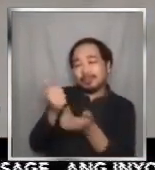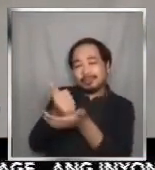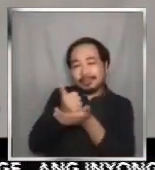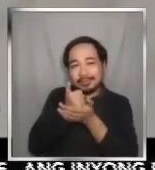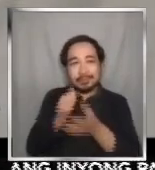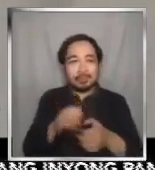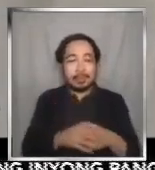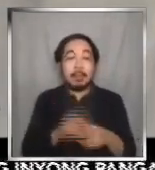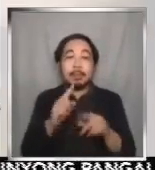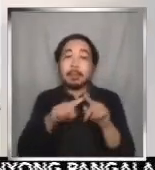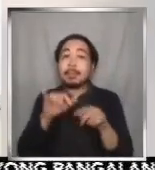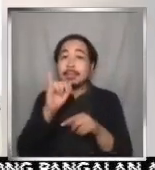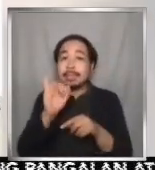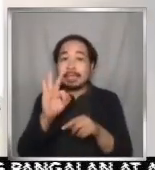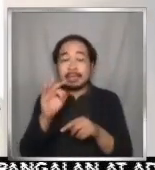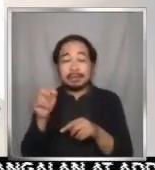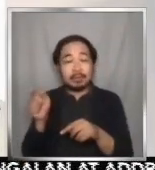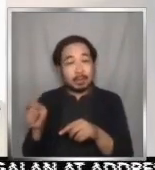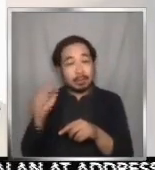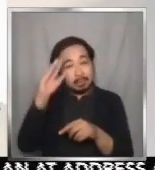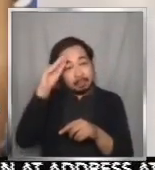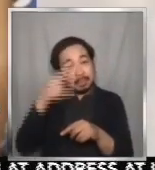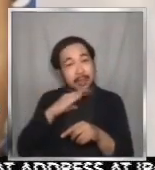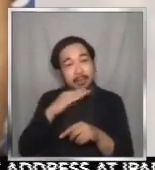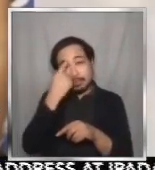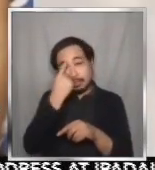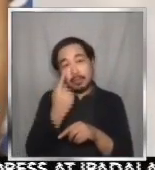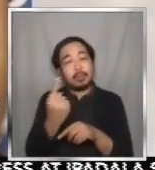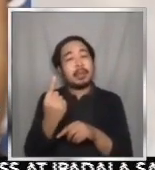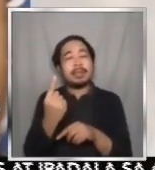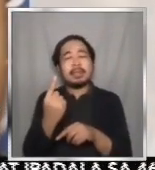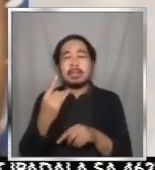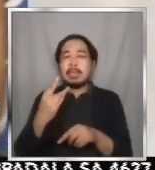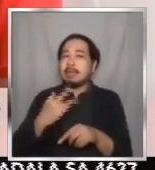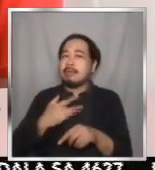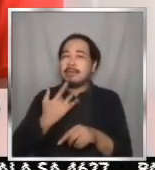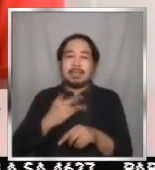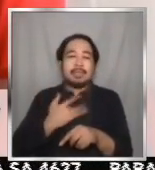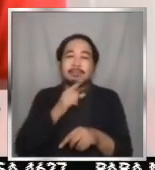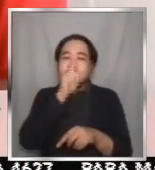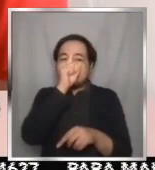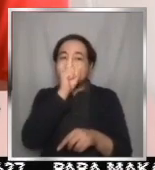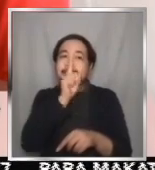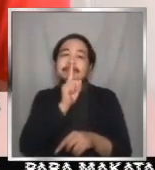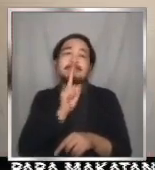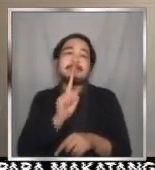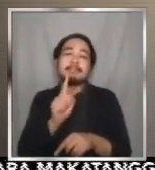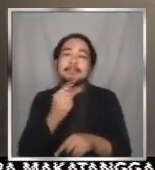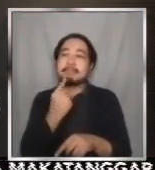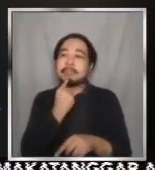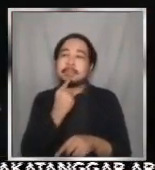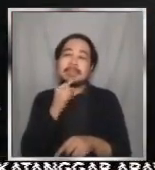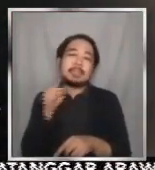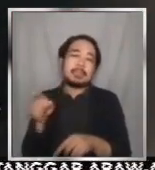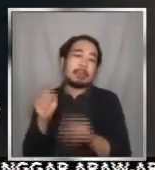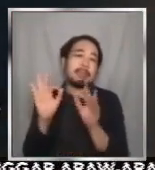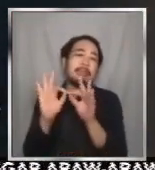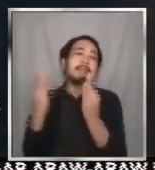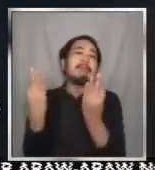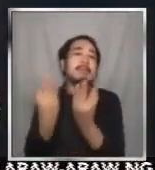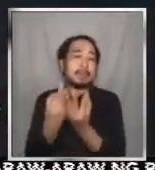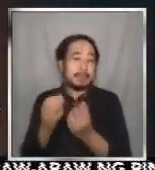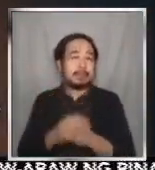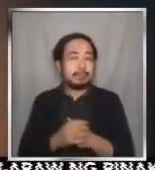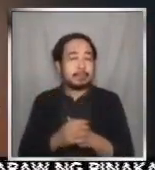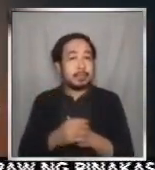lang si Brent, hindi niya maiwasan mangulila sa kanyang asawa at anak. Kaya isang araw,